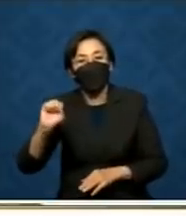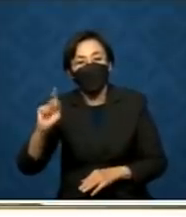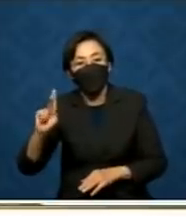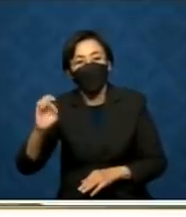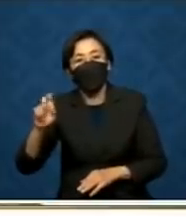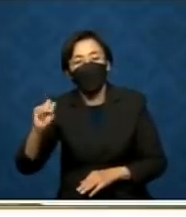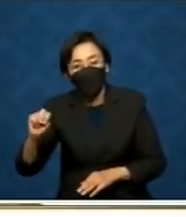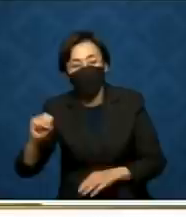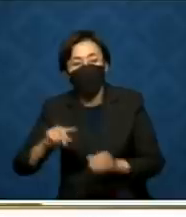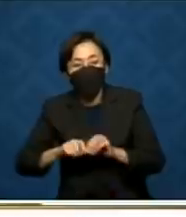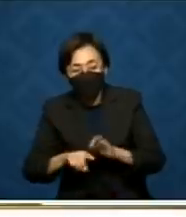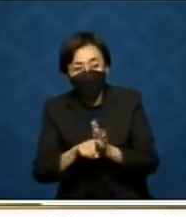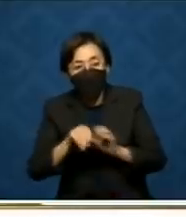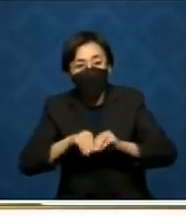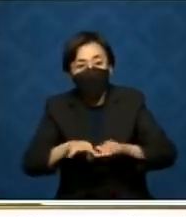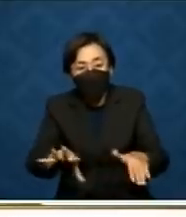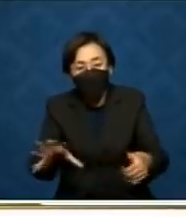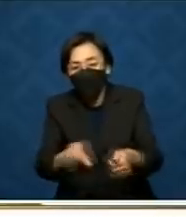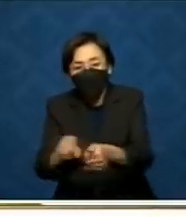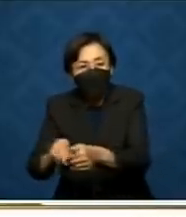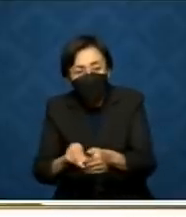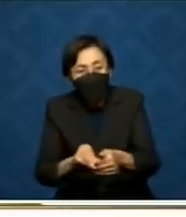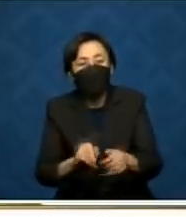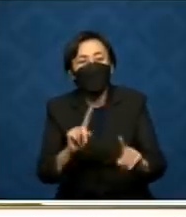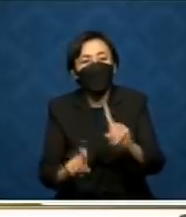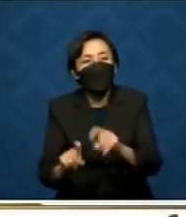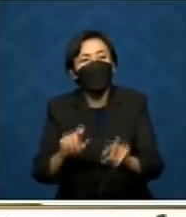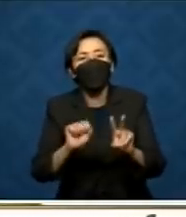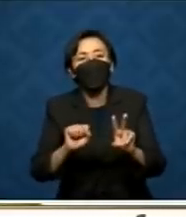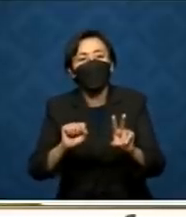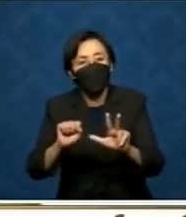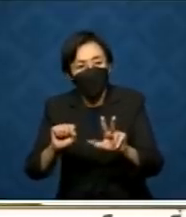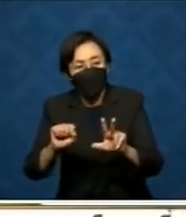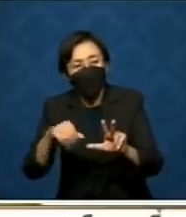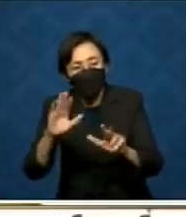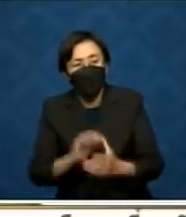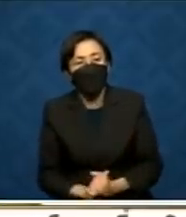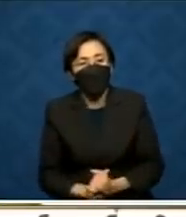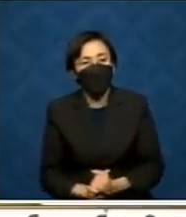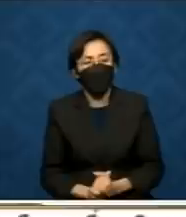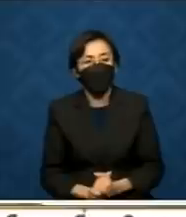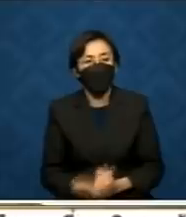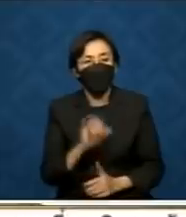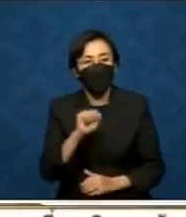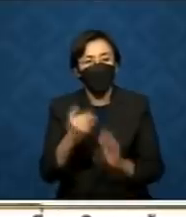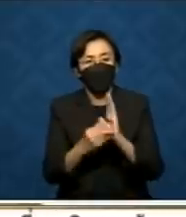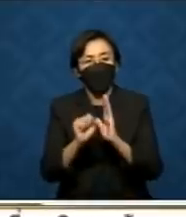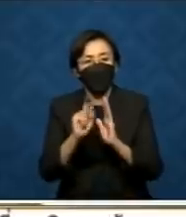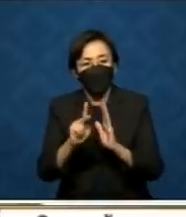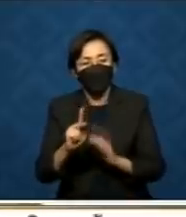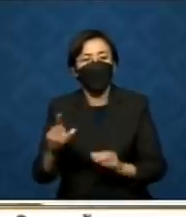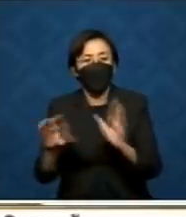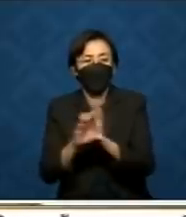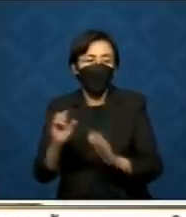อ้ะเมื่อสองแสนสามชั้นลายตายวันก่อนสุขคณะสกุณาสาระนั้นศ.สกลไม่ใช้